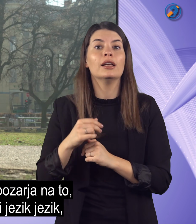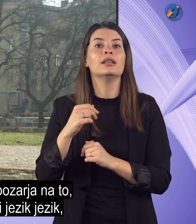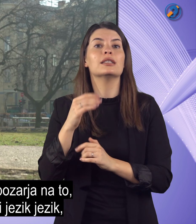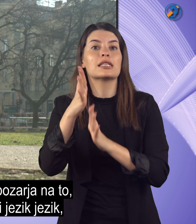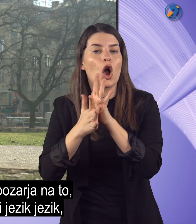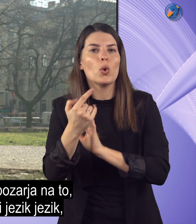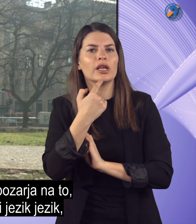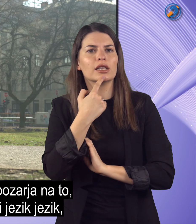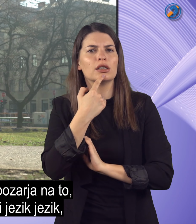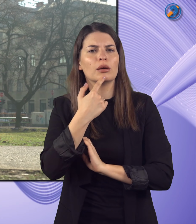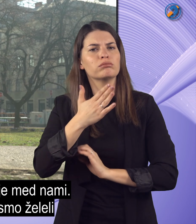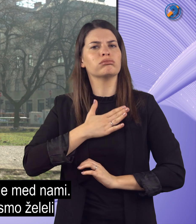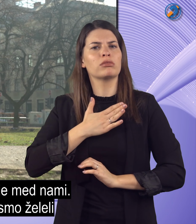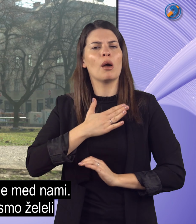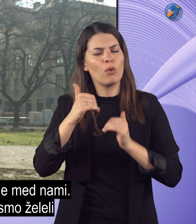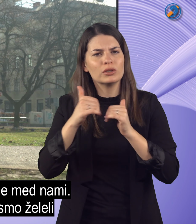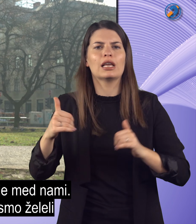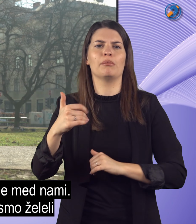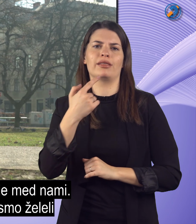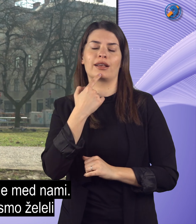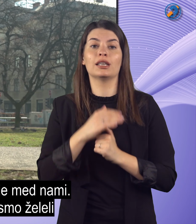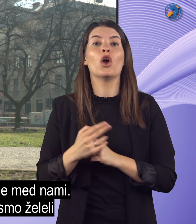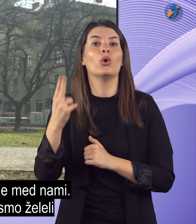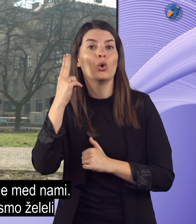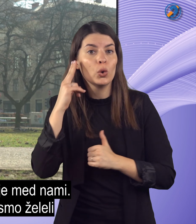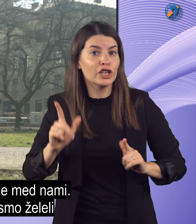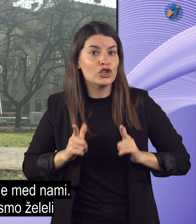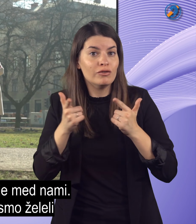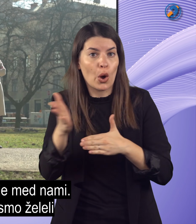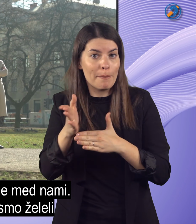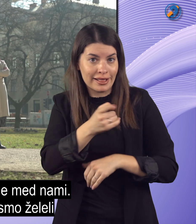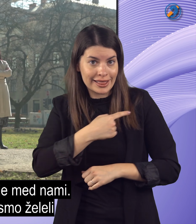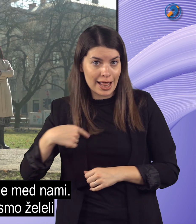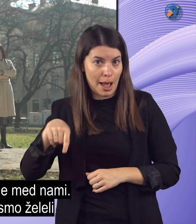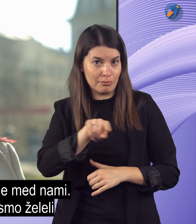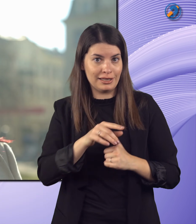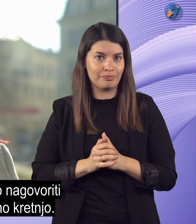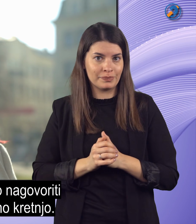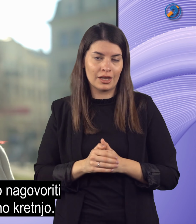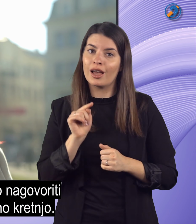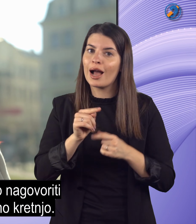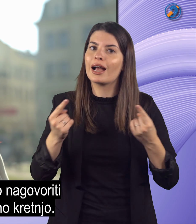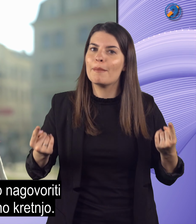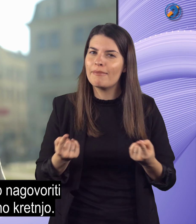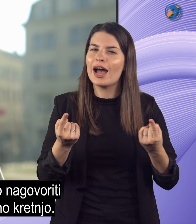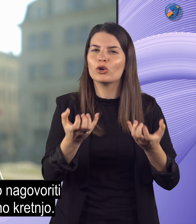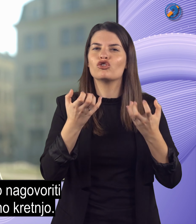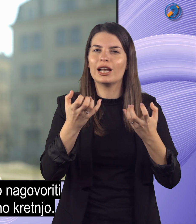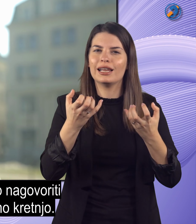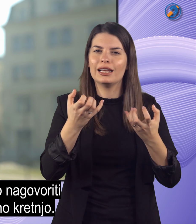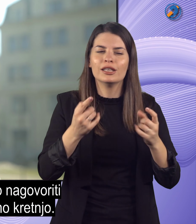da znakovni jezik je jezik, da gluhi ljudje so med nami in pravzaprav smo želeli s to kampanjo